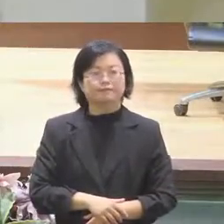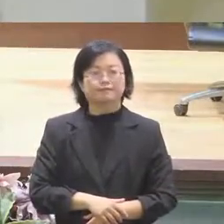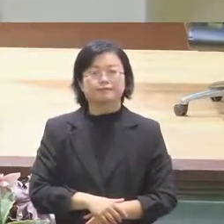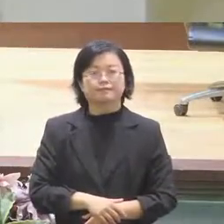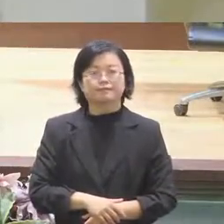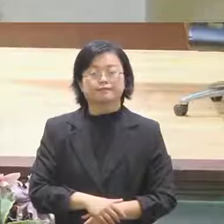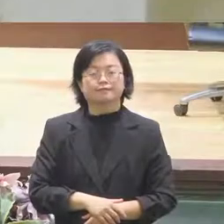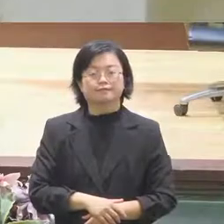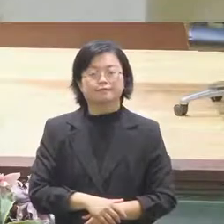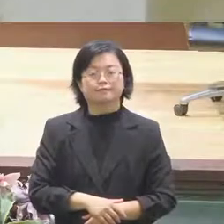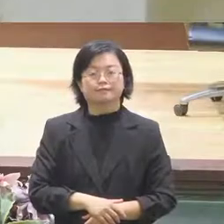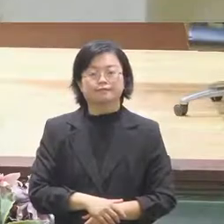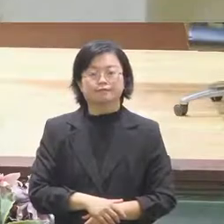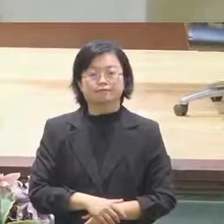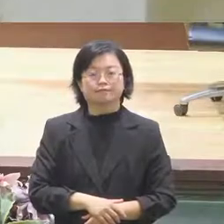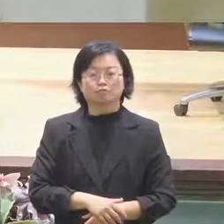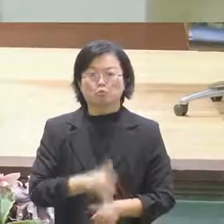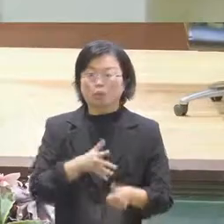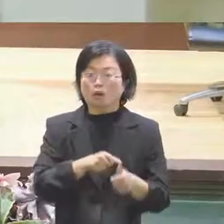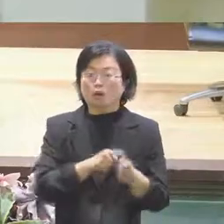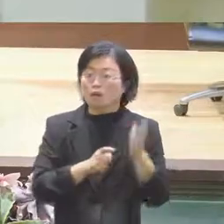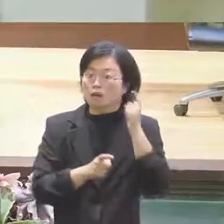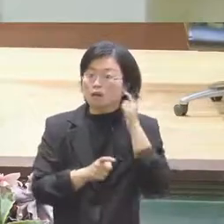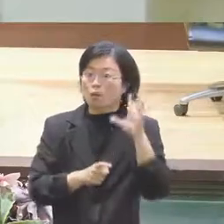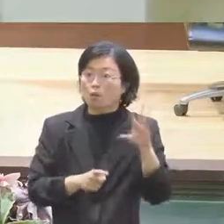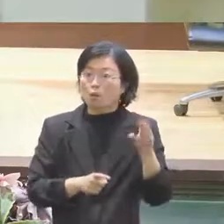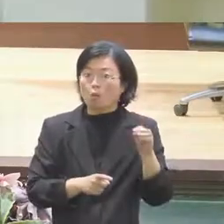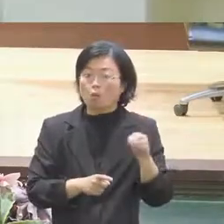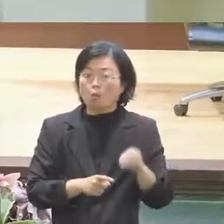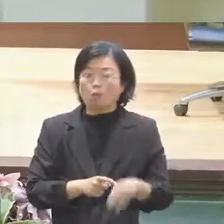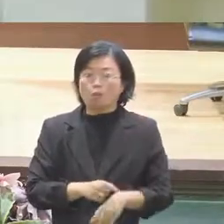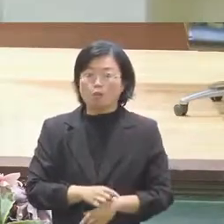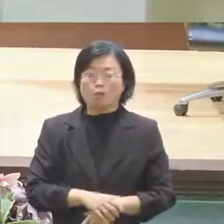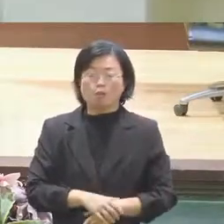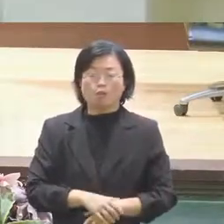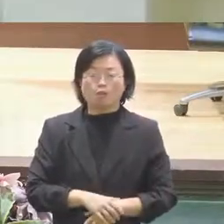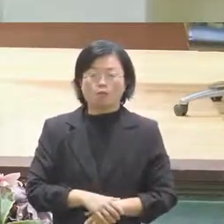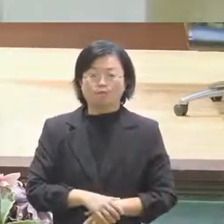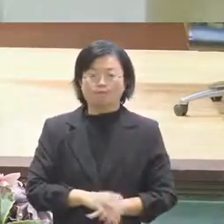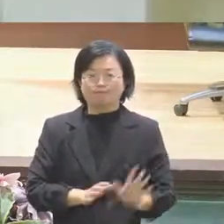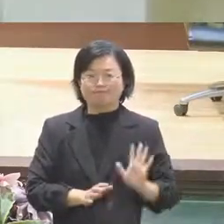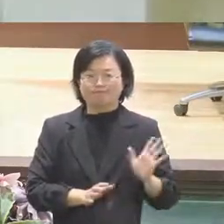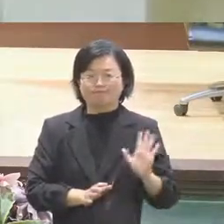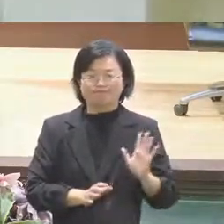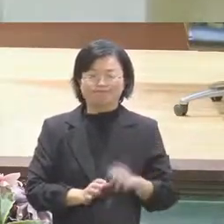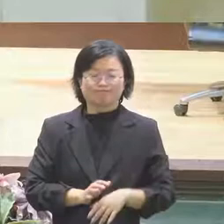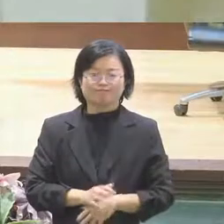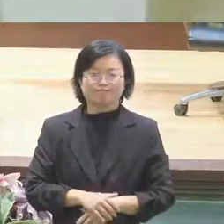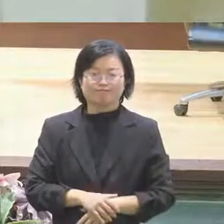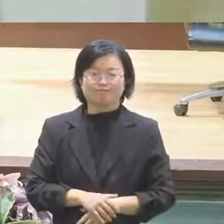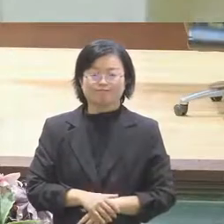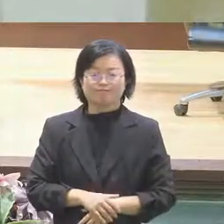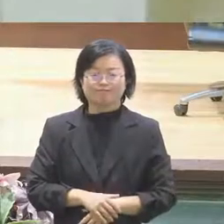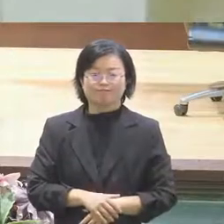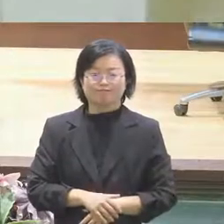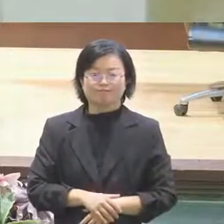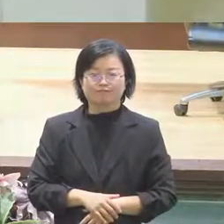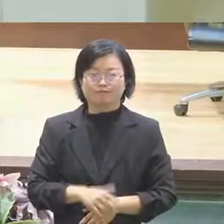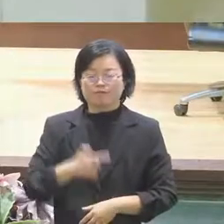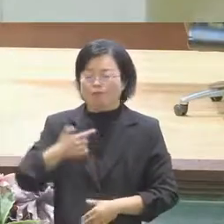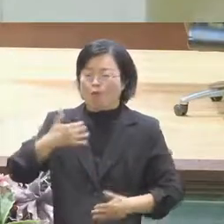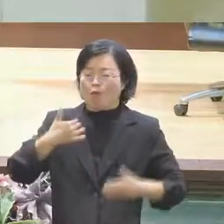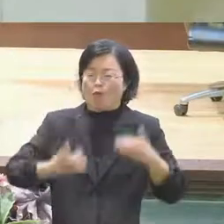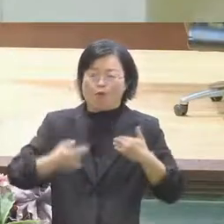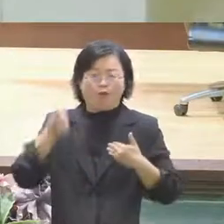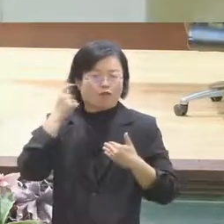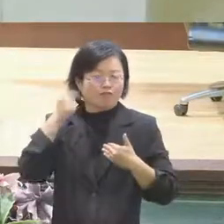吗？有听到？他们有听到吗？ 听到。 嗨，很高兴听到你们的分享。那我